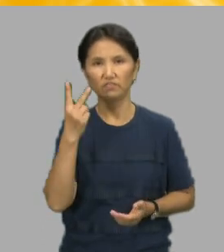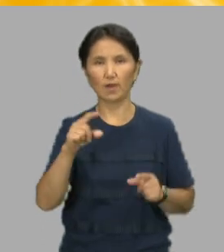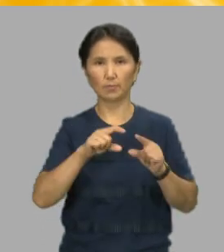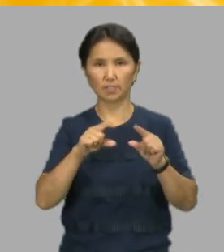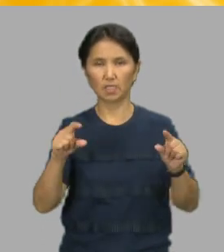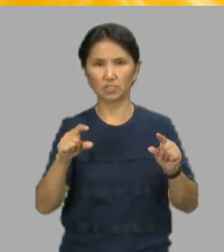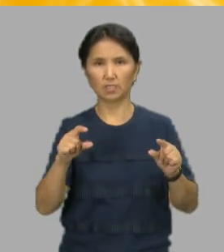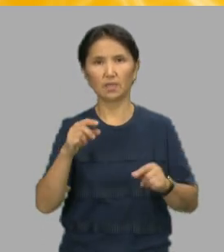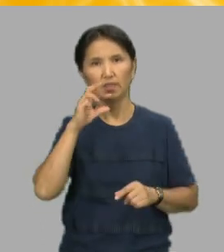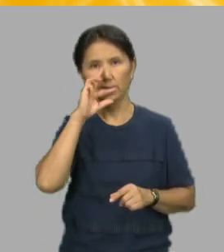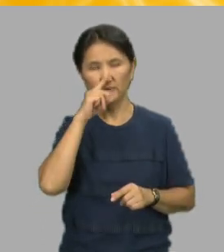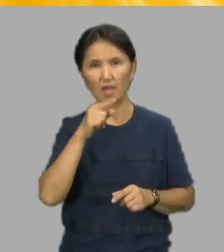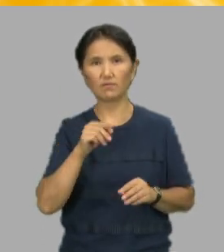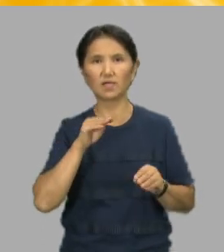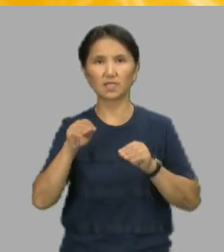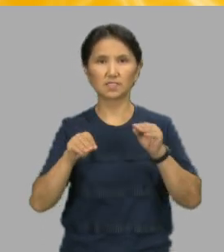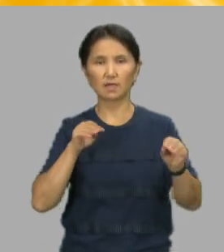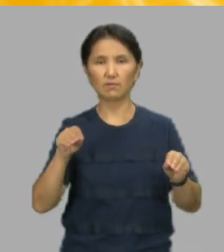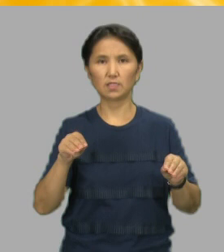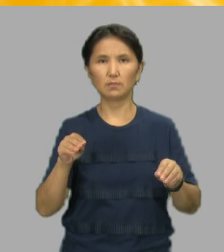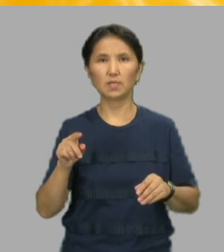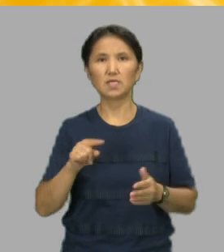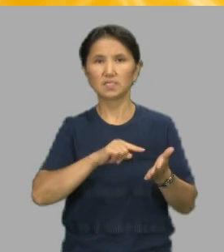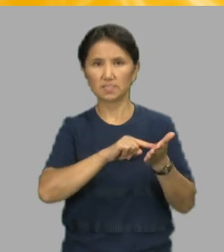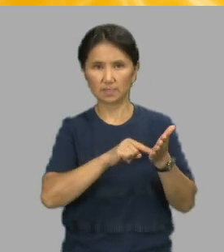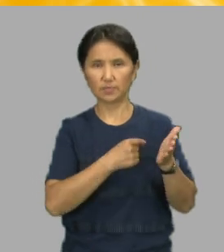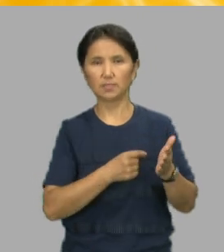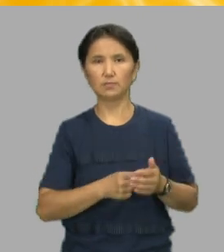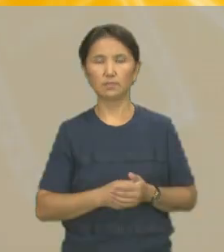неправильно расставленными запятыми.